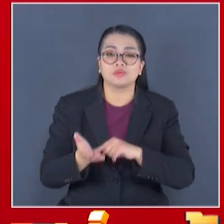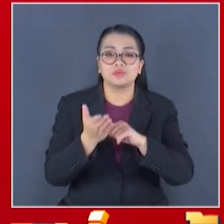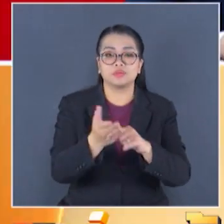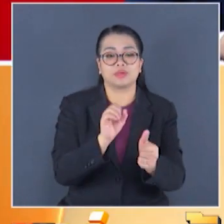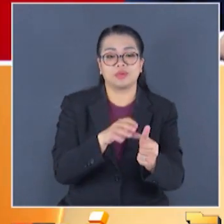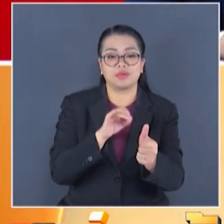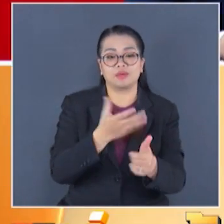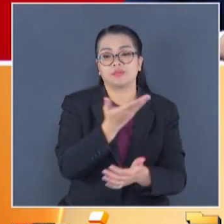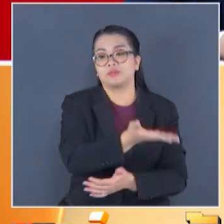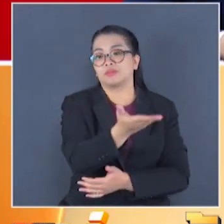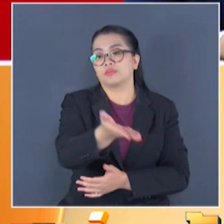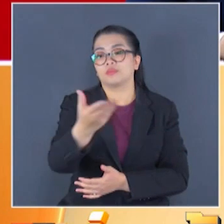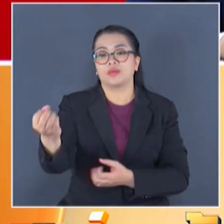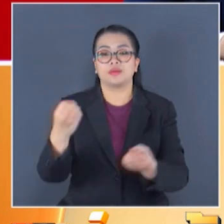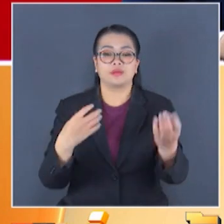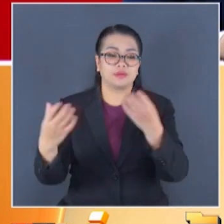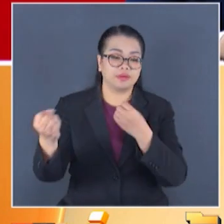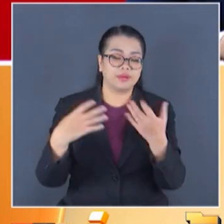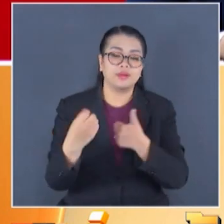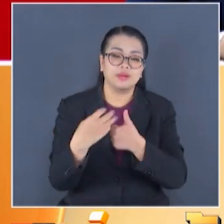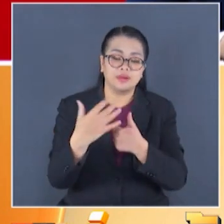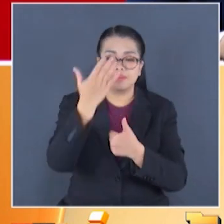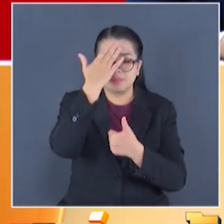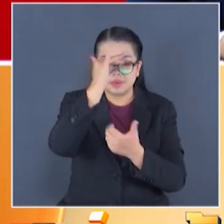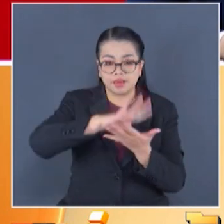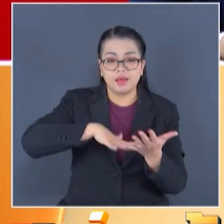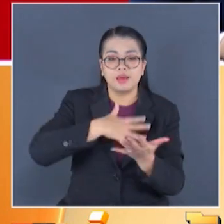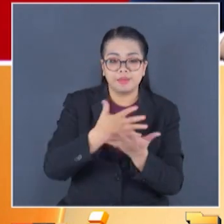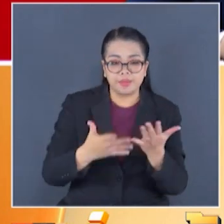ัประชุ้